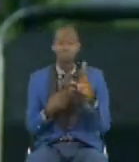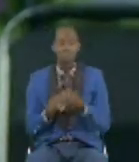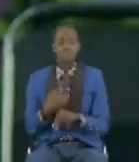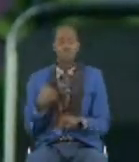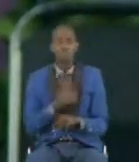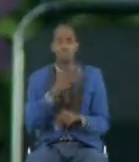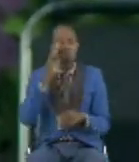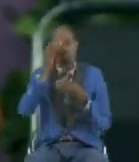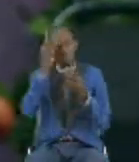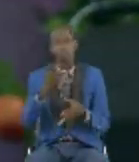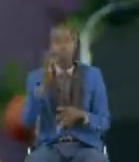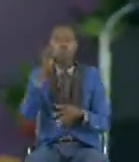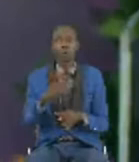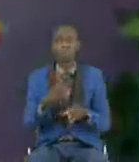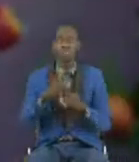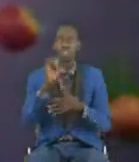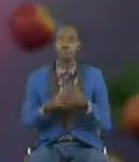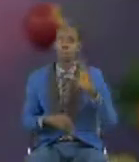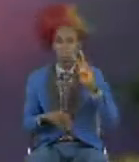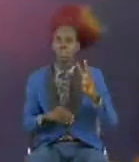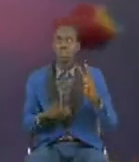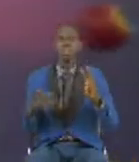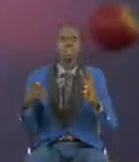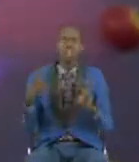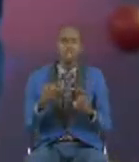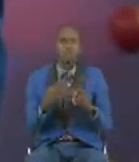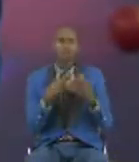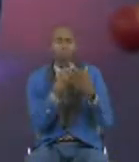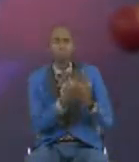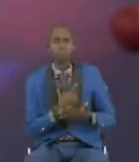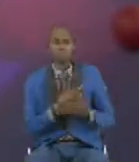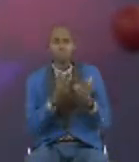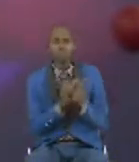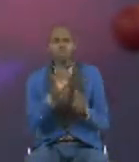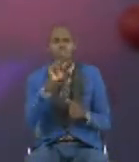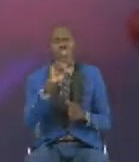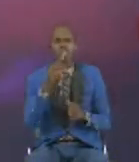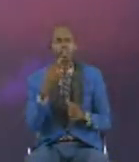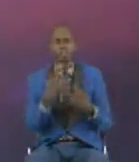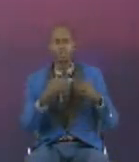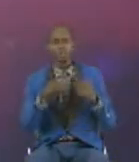Dieu. Chapitre 6. Ils ont argumenté avec Étienne. Ils ont essayé de le faire taire. Ils ont continué. Chapitre